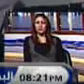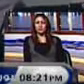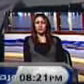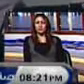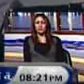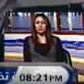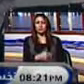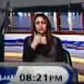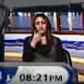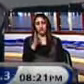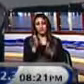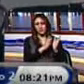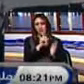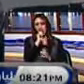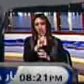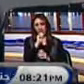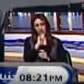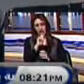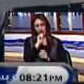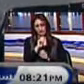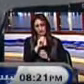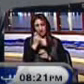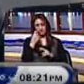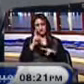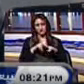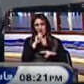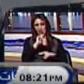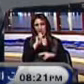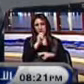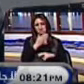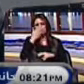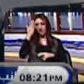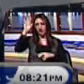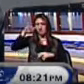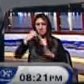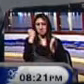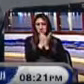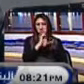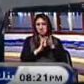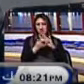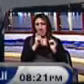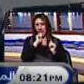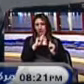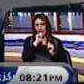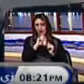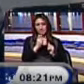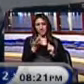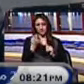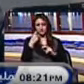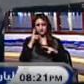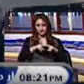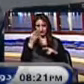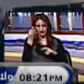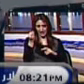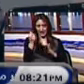أسواق اللحوم في مصر مهددة بدخول لحوم مجهولة الهوية بعد ما أكد هيئة الخدمات البيطرية ضياع 30